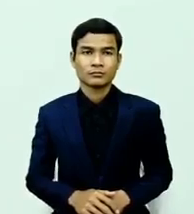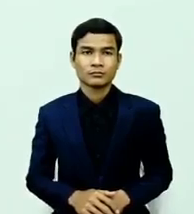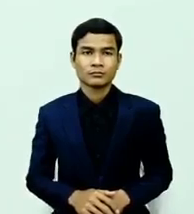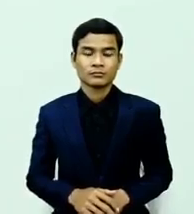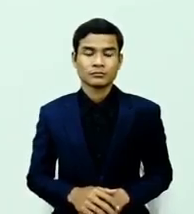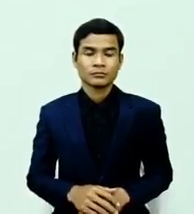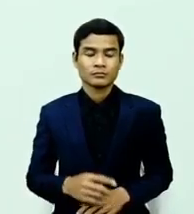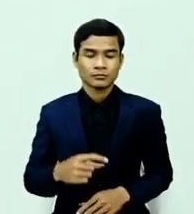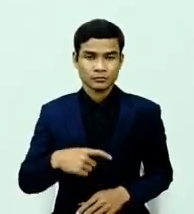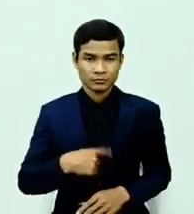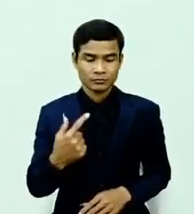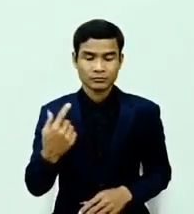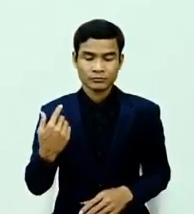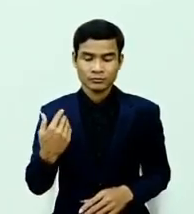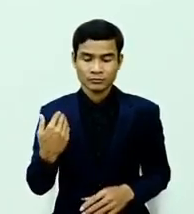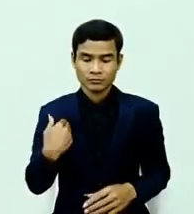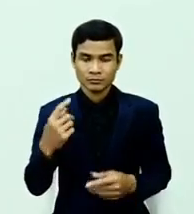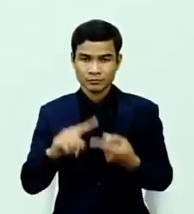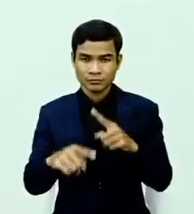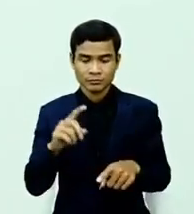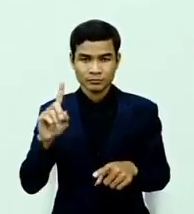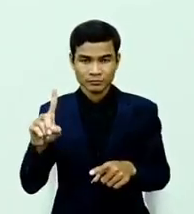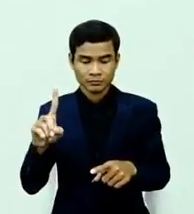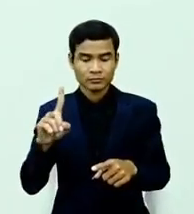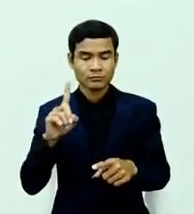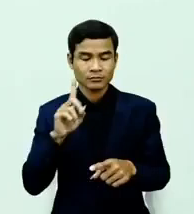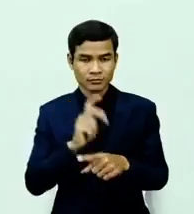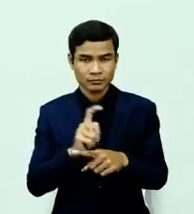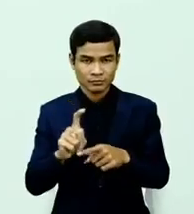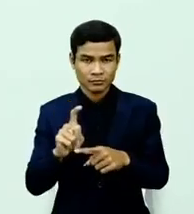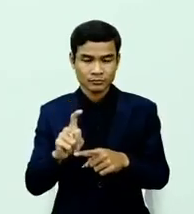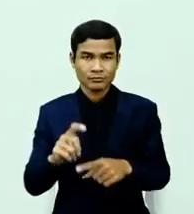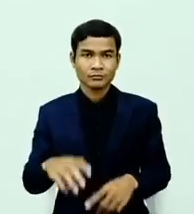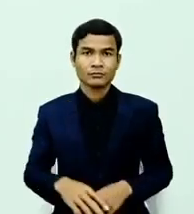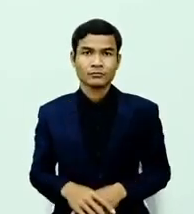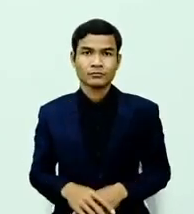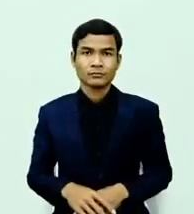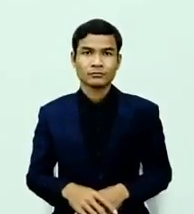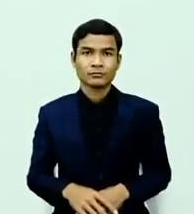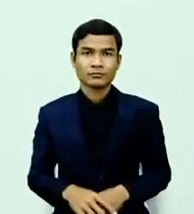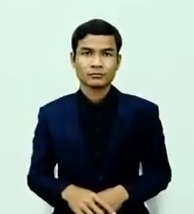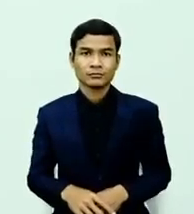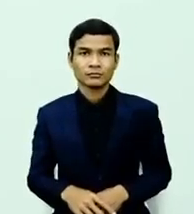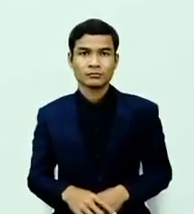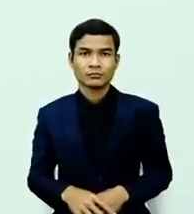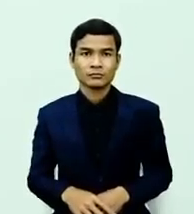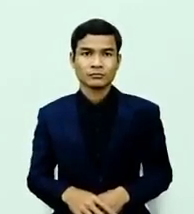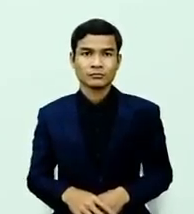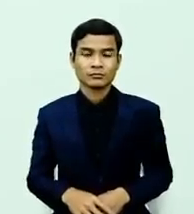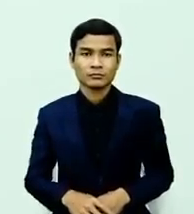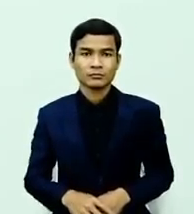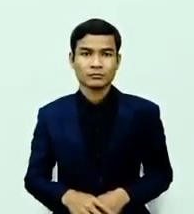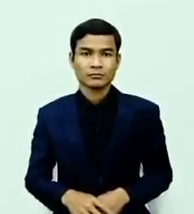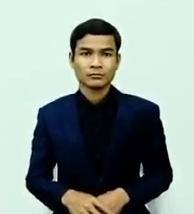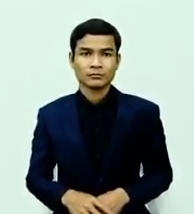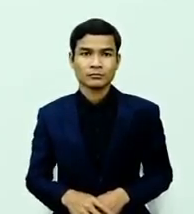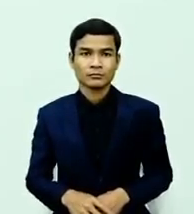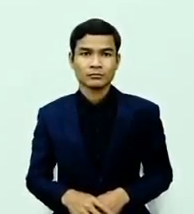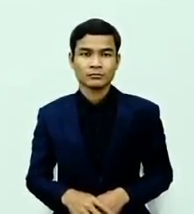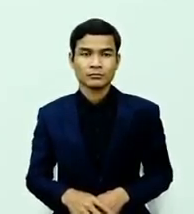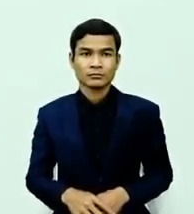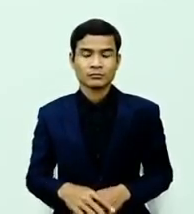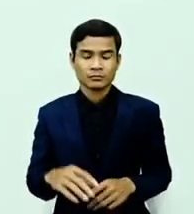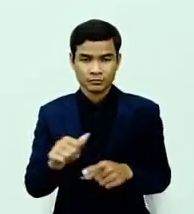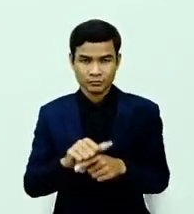ដែលមានលេខ1ខ្ទង់ចា